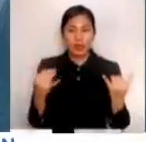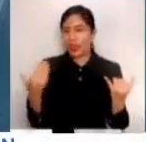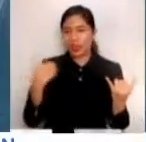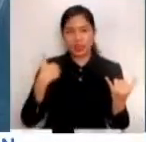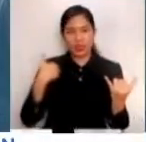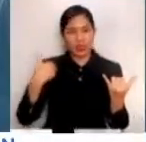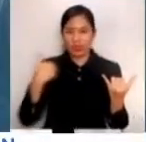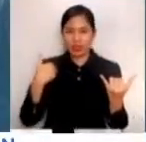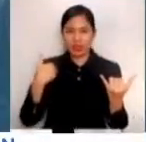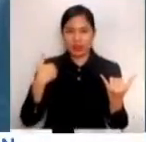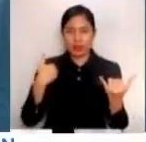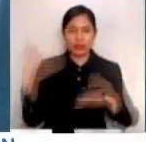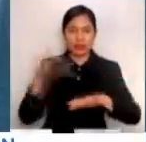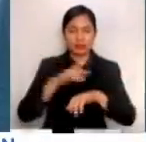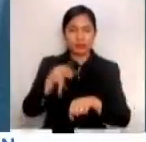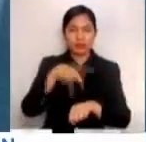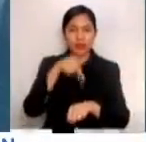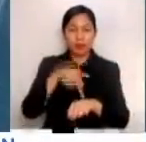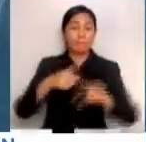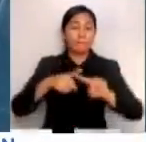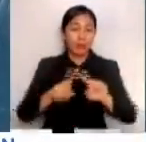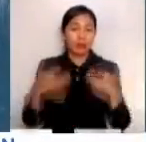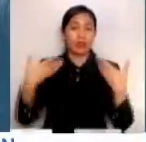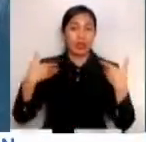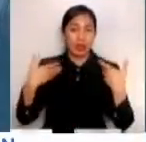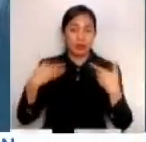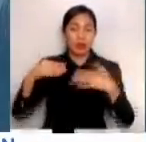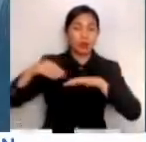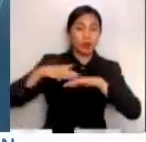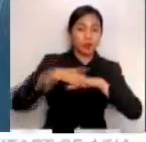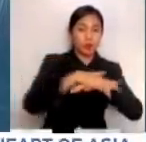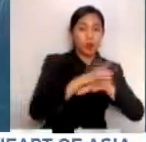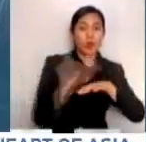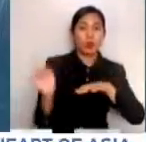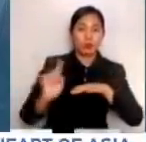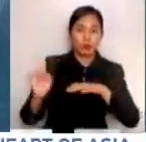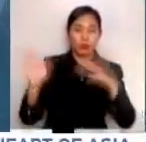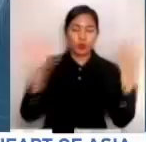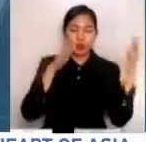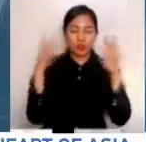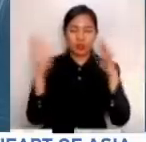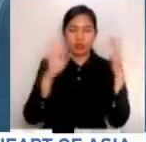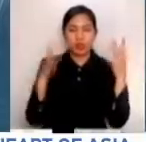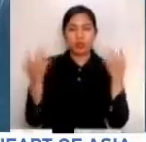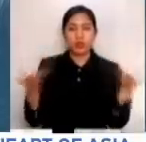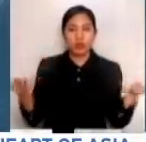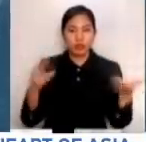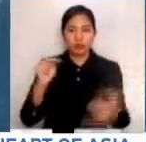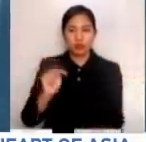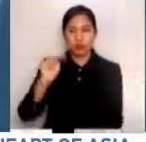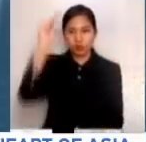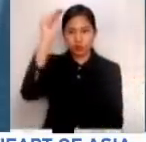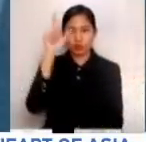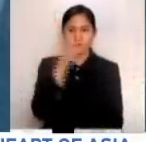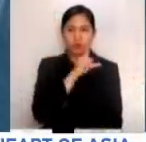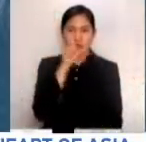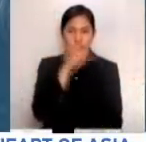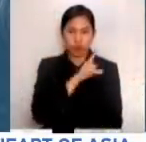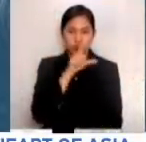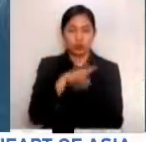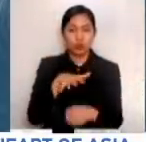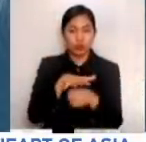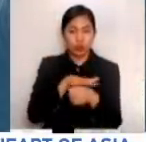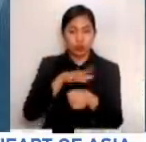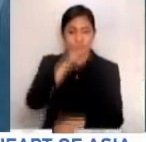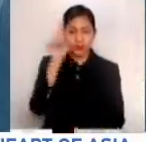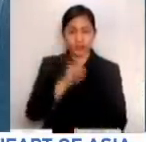ang trough o extension ng Typhoon Mindule sa eastern section ng Northern Luzon. Localized thunderstorm naman ang magpapaulan